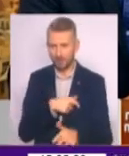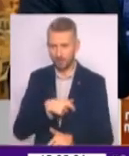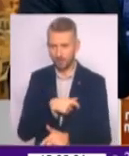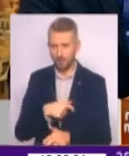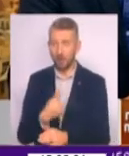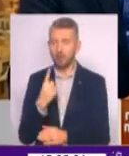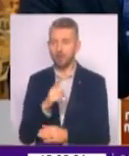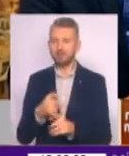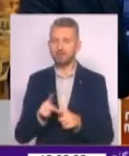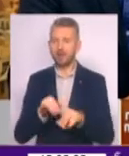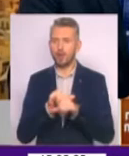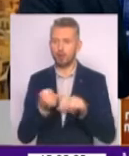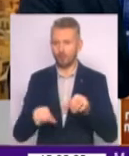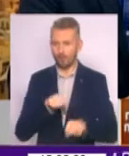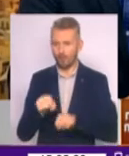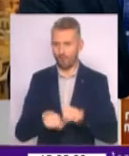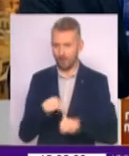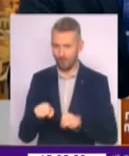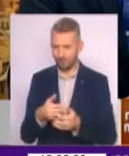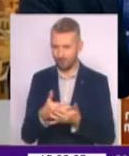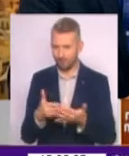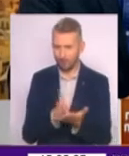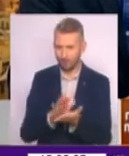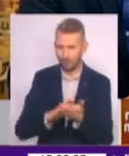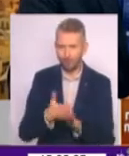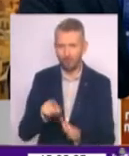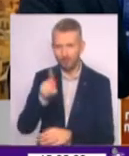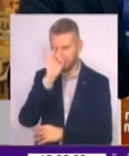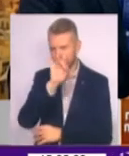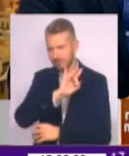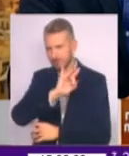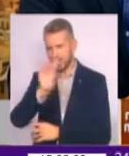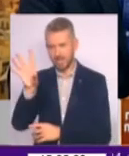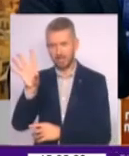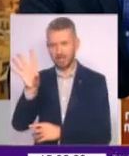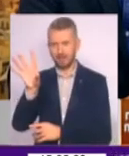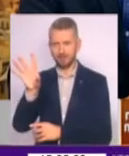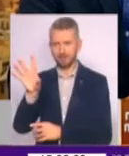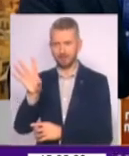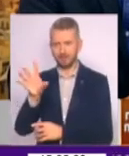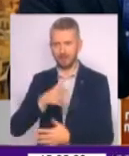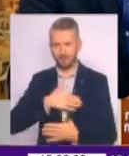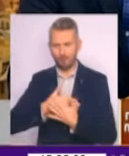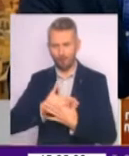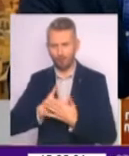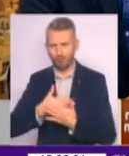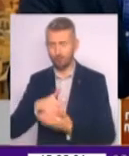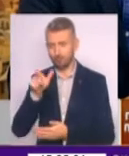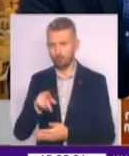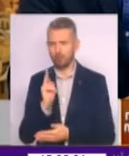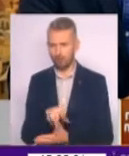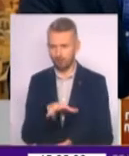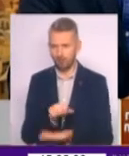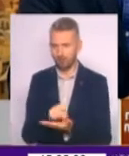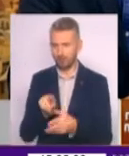звичайно, розвиток велоінфраструктури, тому що ви дійсно знаменитий, можна сказати, волонтер, взагалі людина, яка займається